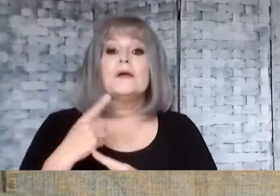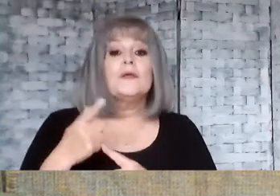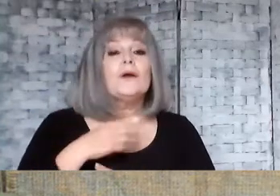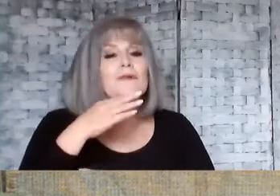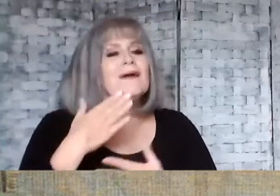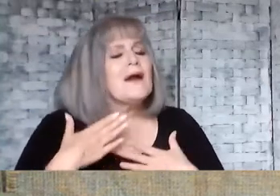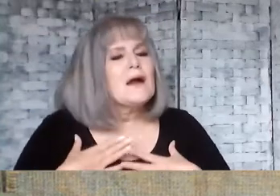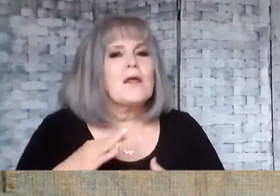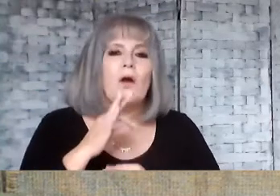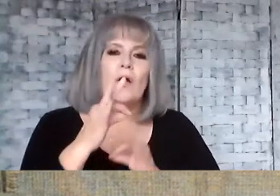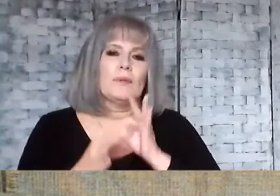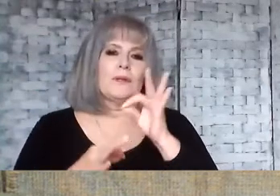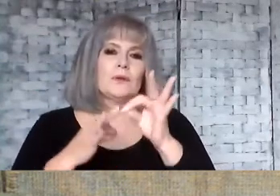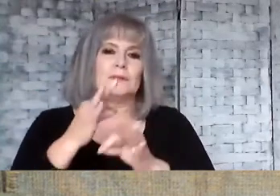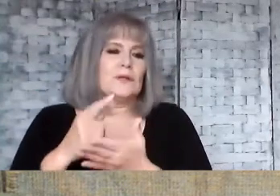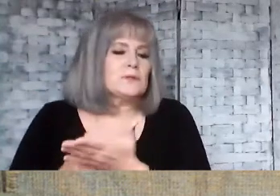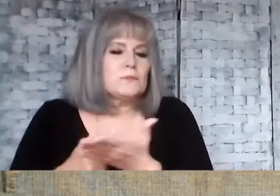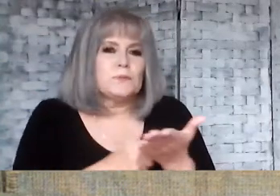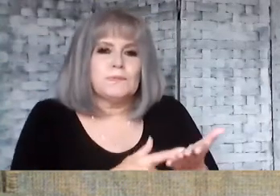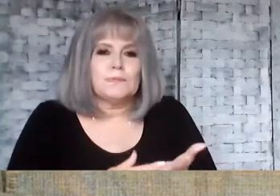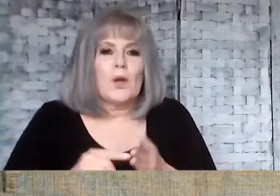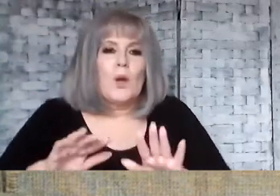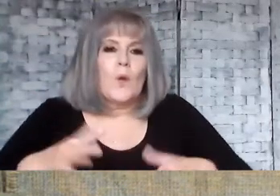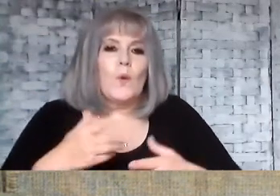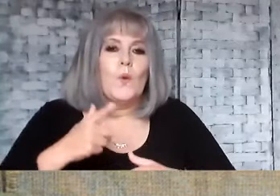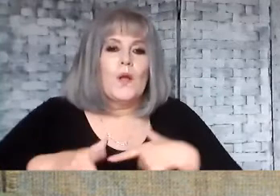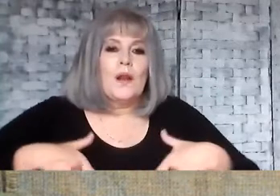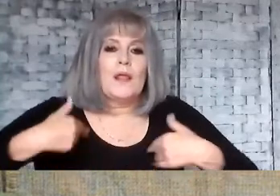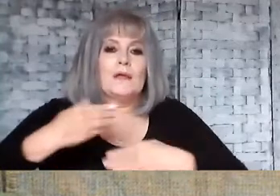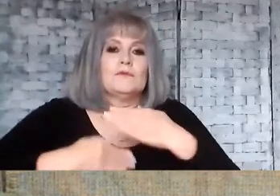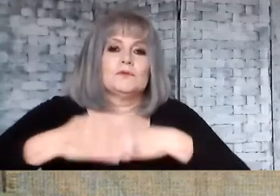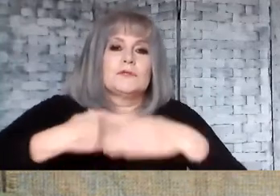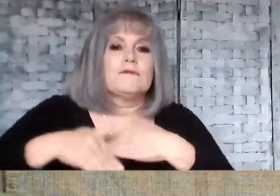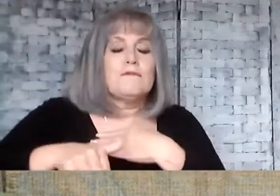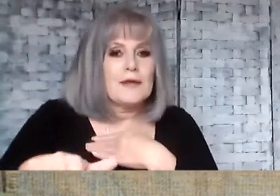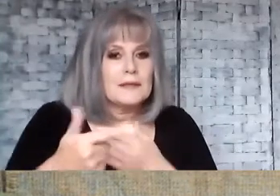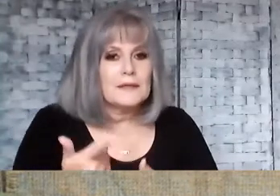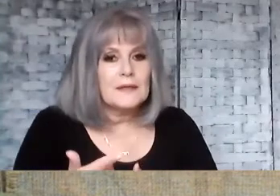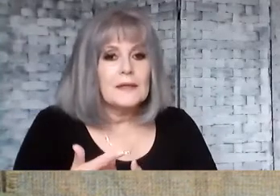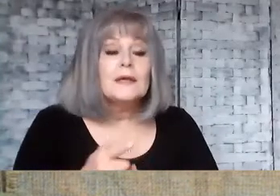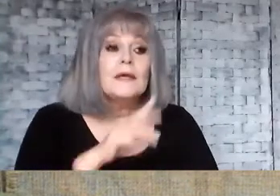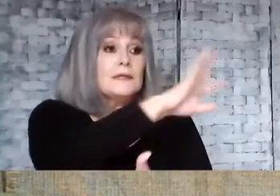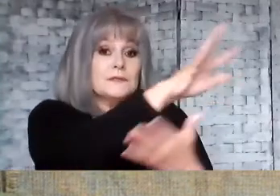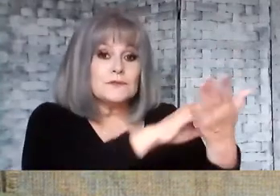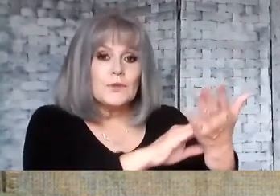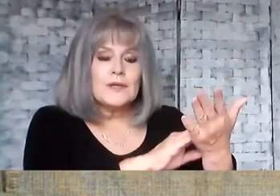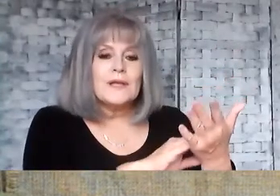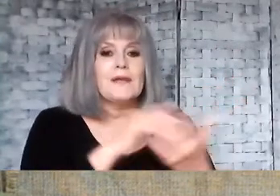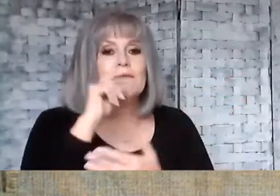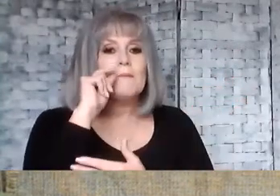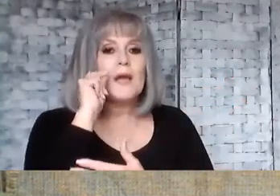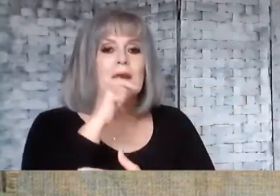story verder. Maar dis die story van Ananias en Safira. Die story van wat gebeur as Godse tempel